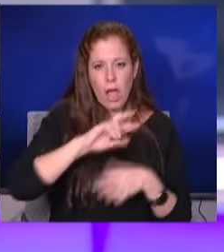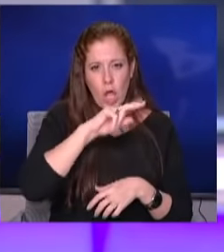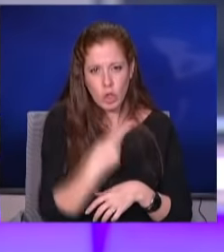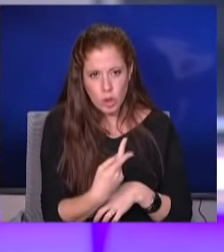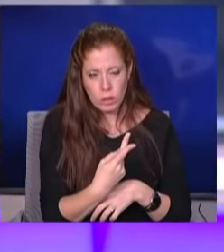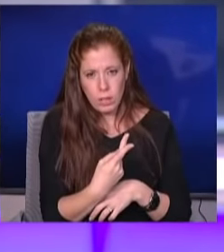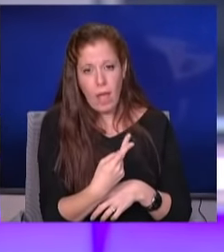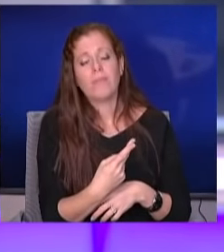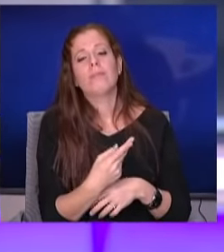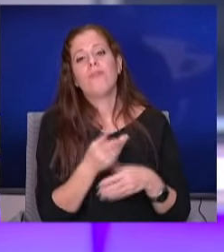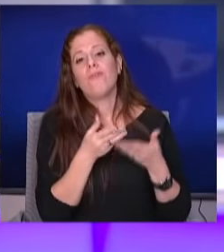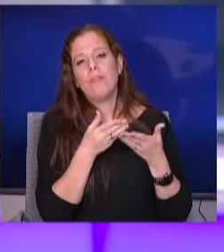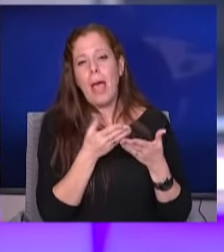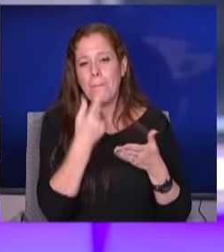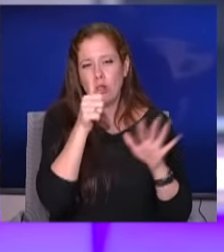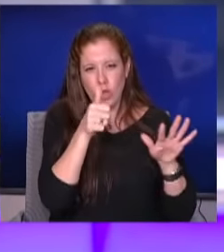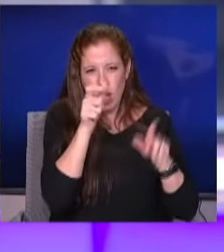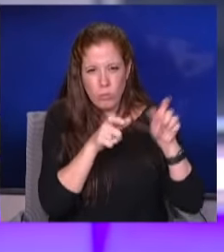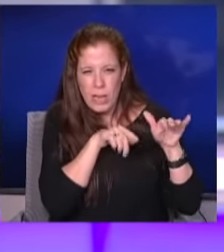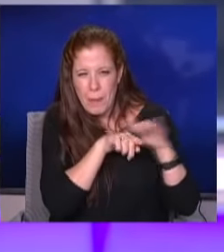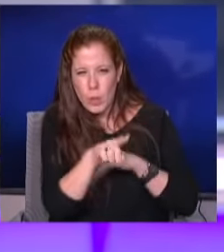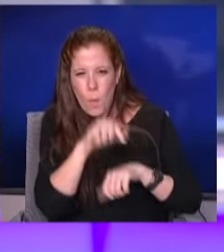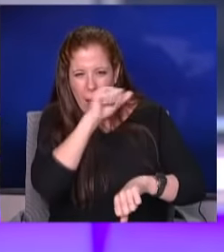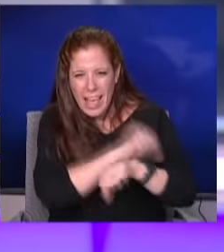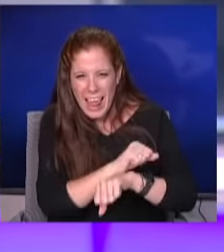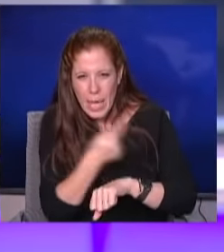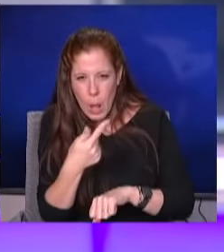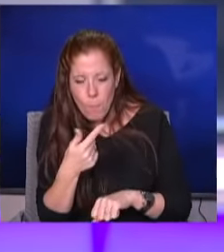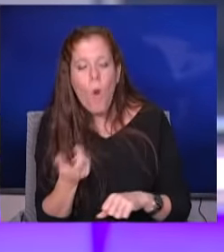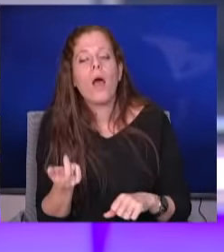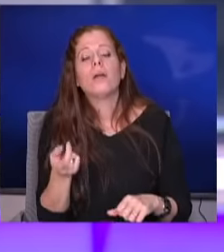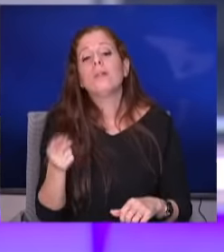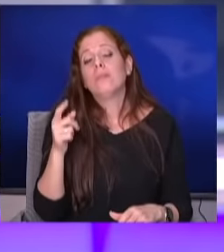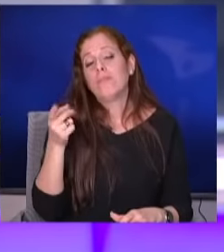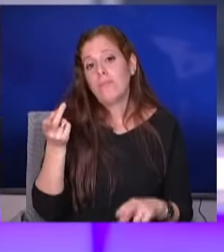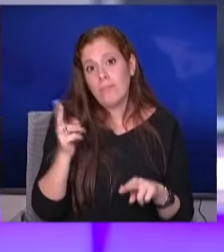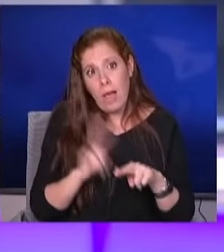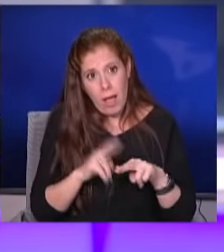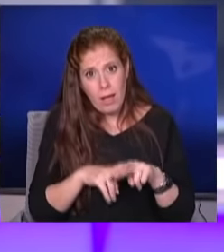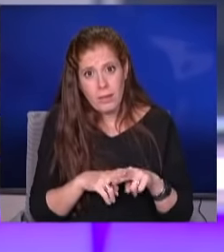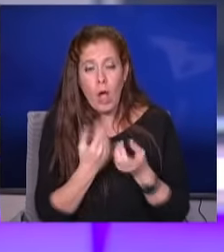מכלא גלבוע. אחרי ירי לעבר מבנה הרשות הפלסטינית בג'נין, שוחרר העציר